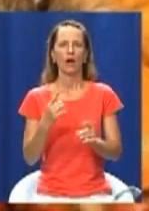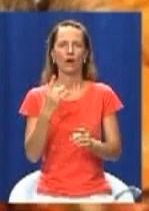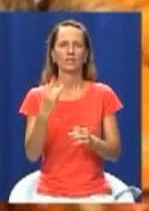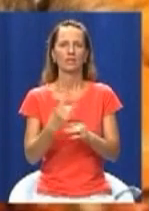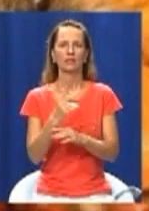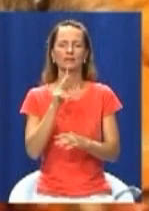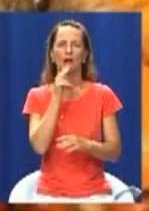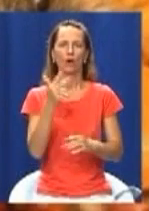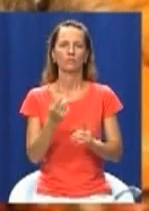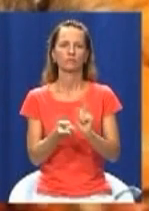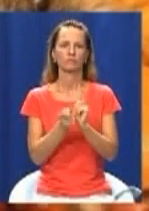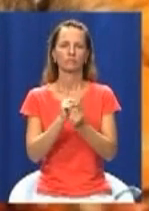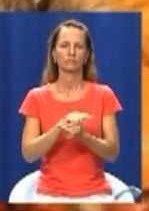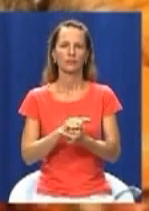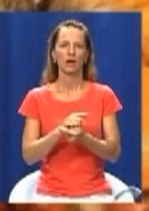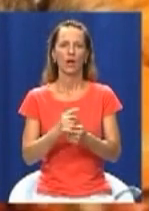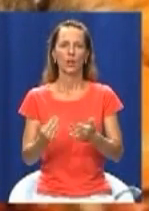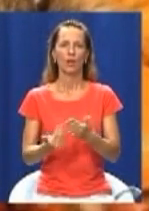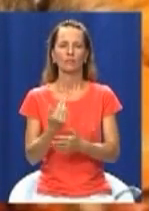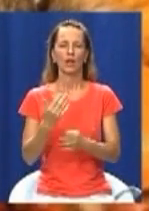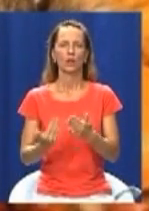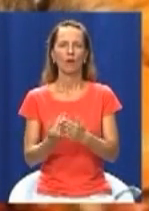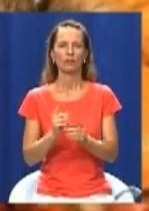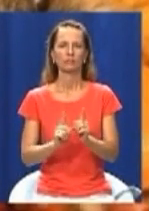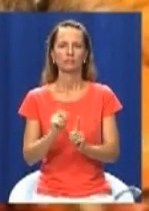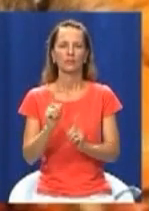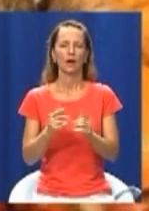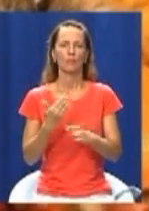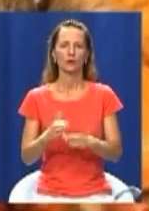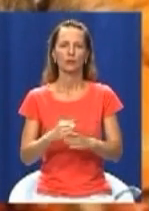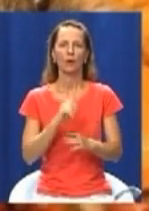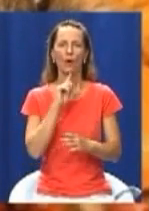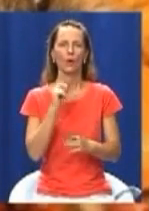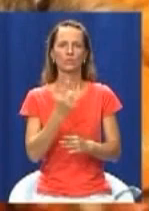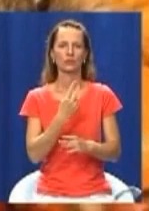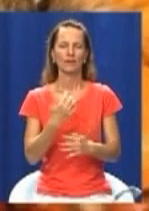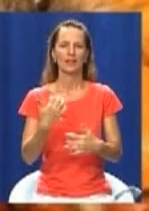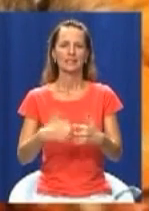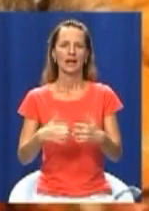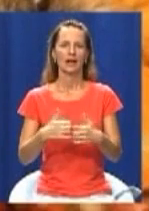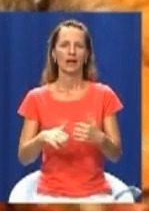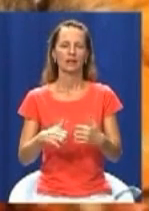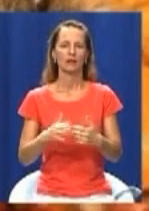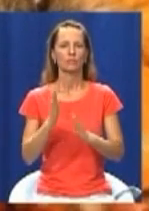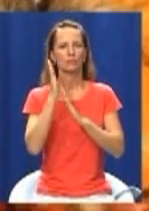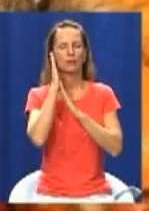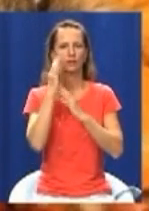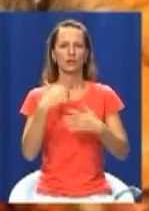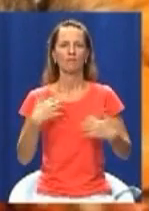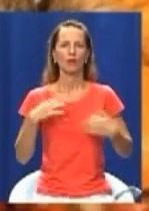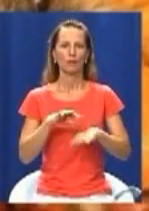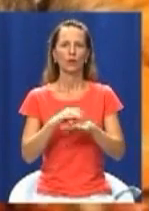оновлення. Нові голки ростуть поступово і не швидко, аж цілий рік. В середньому у сплячці тварина